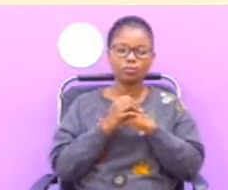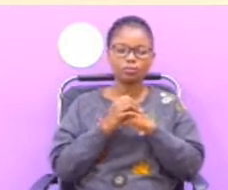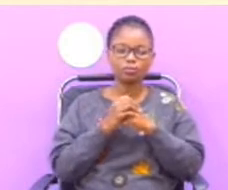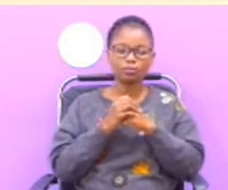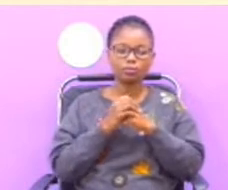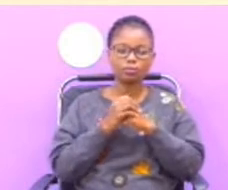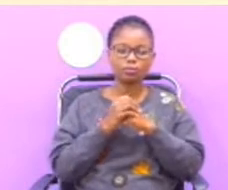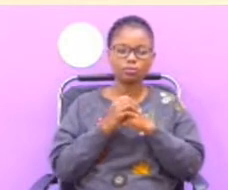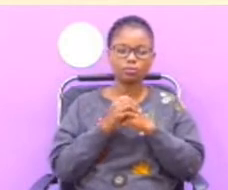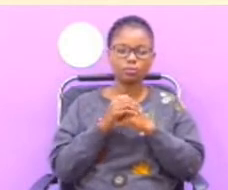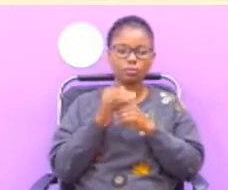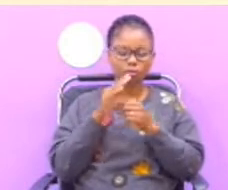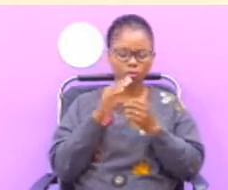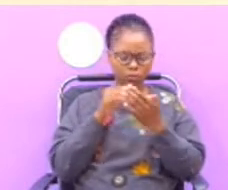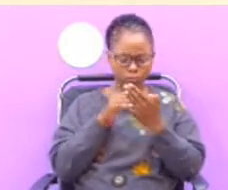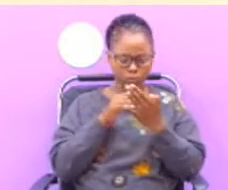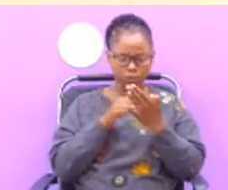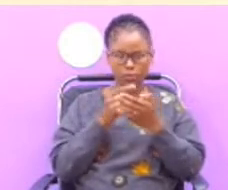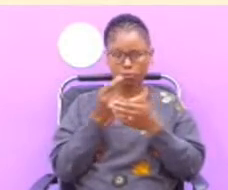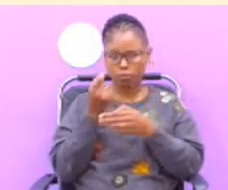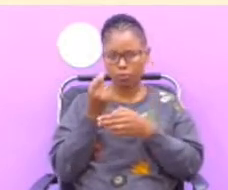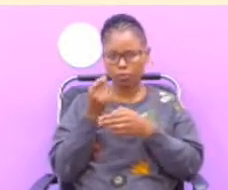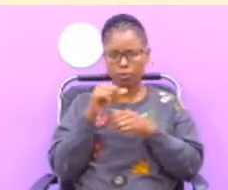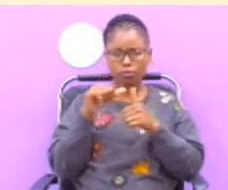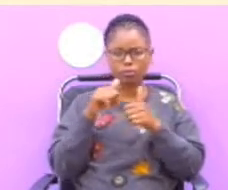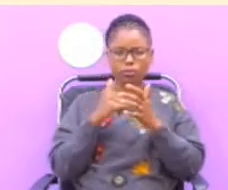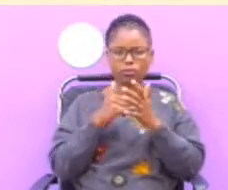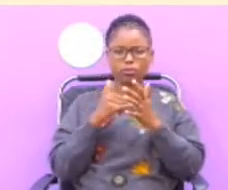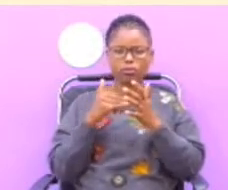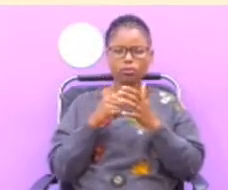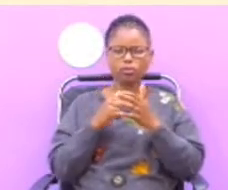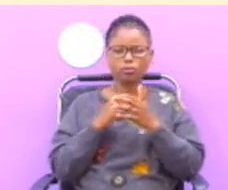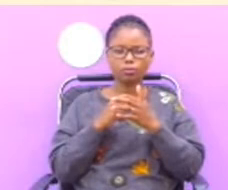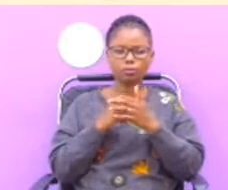nigetha tumenye hanini uhoro wayo no ndigwiciria